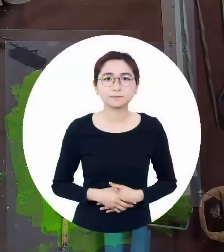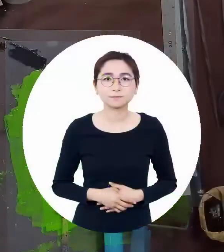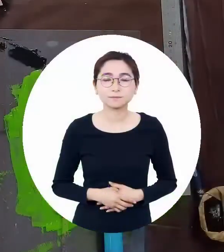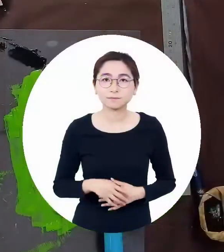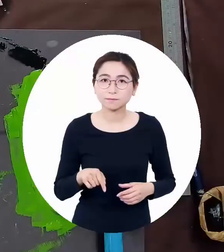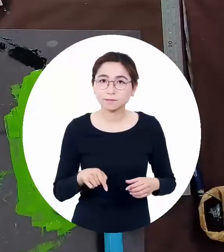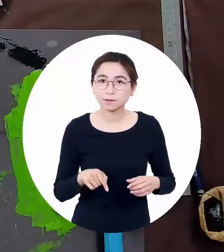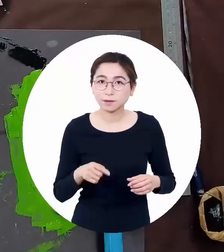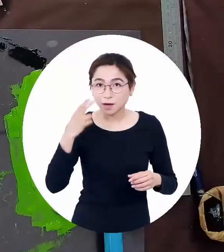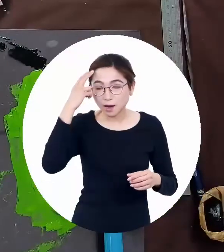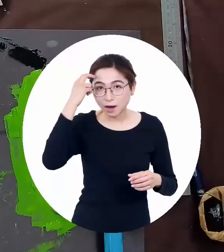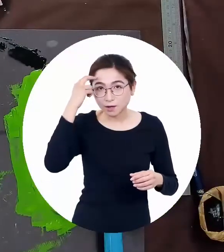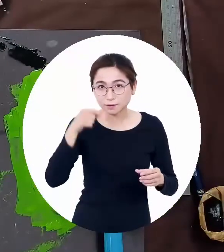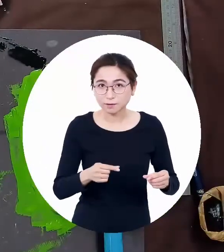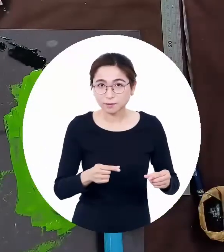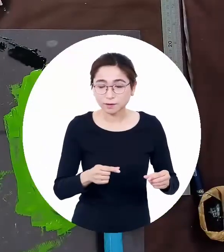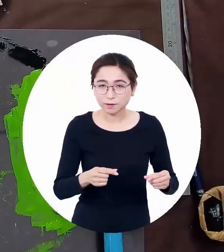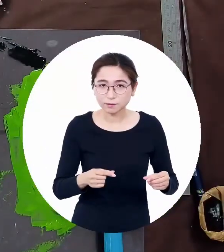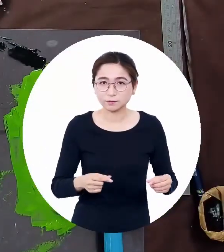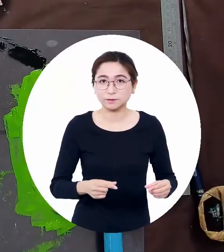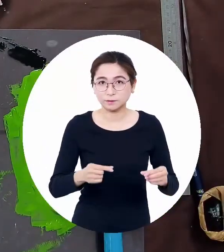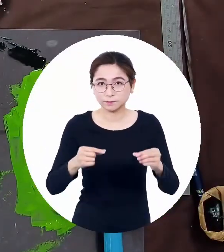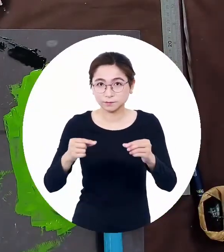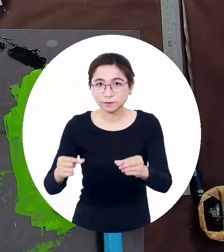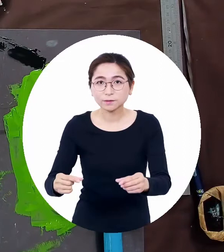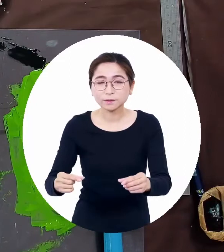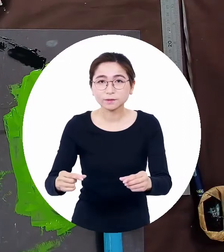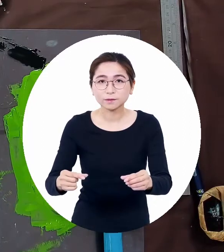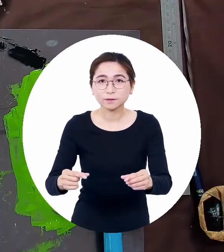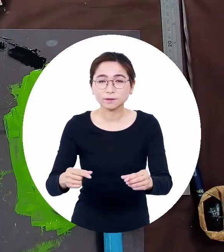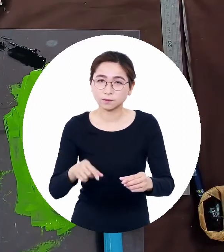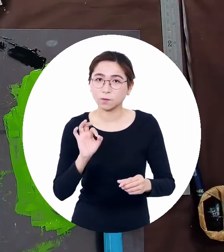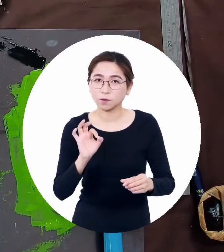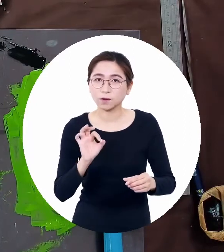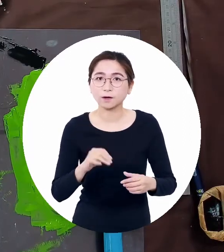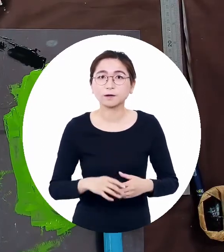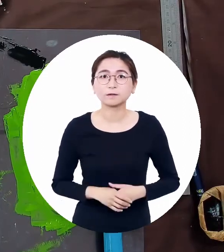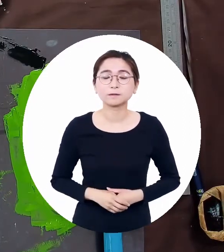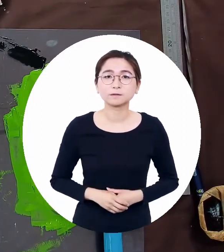咁咪上咗黑色嘅位置，我哋搣翻出嚟咯。咁 OK，